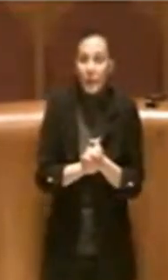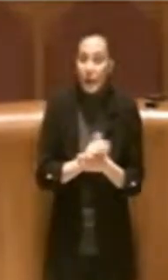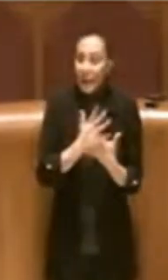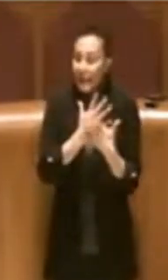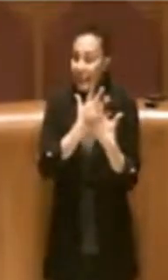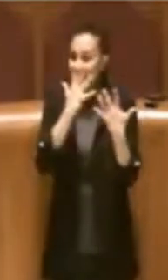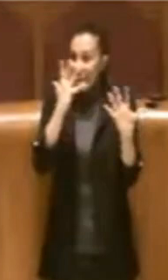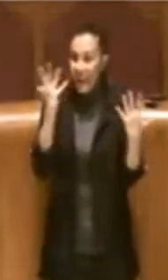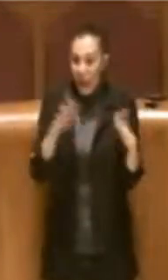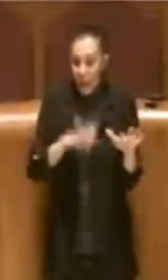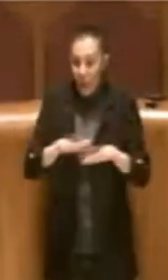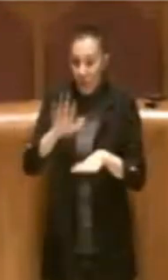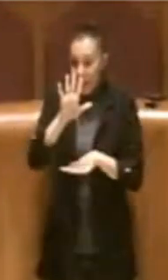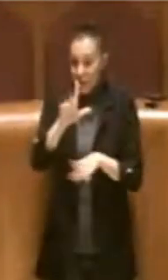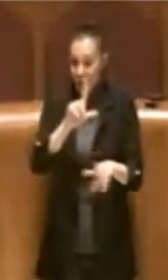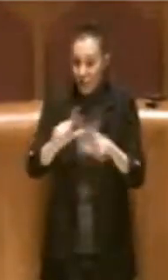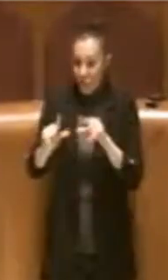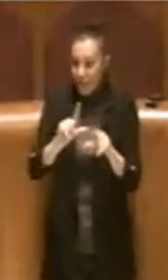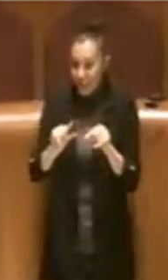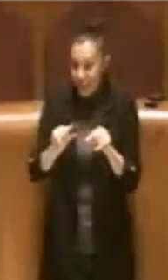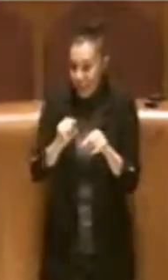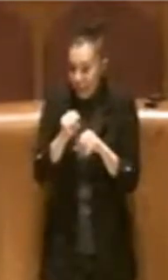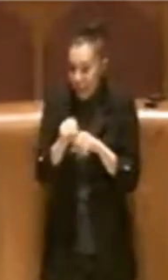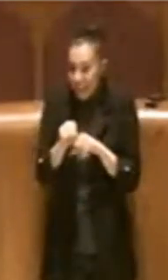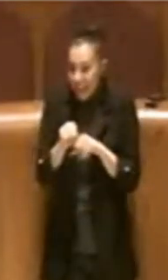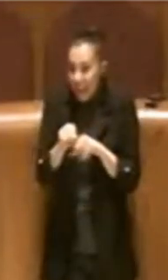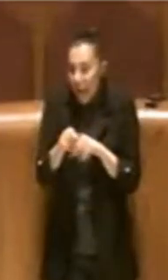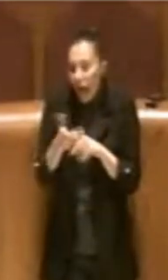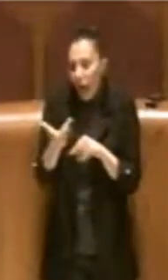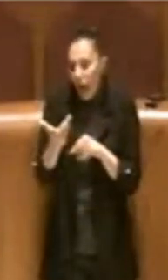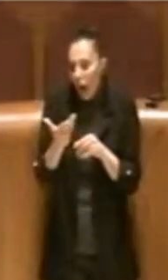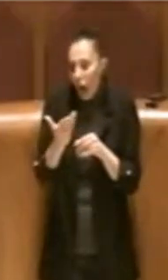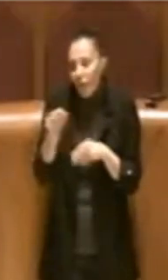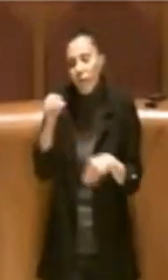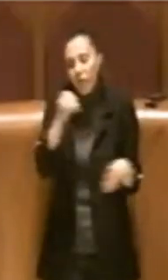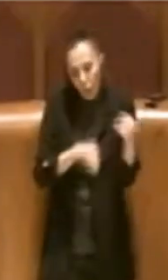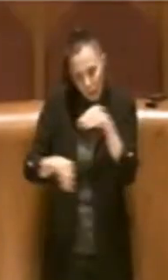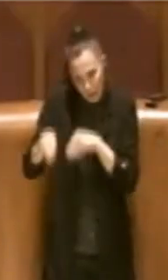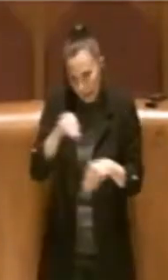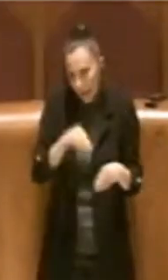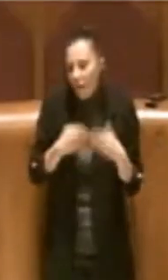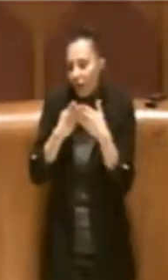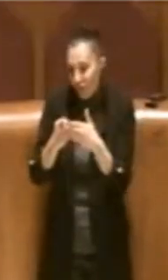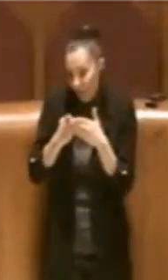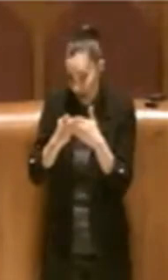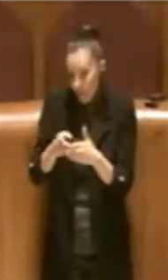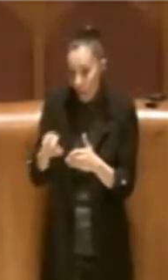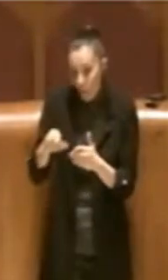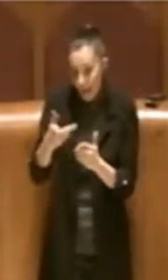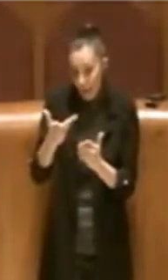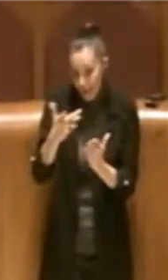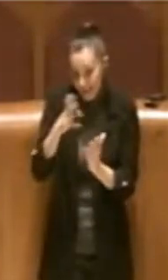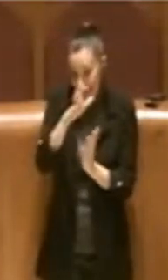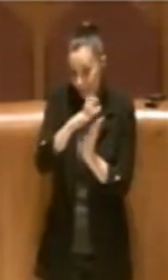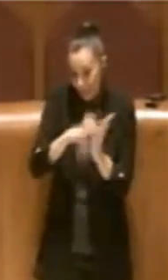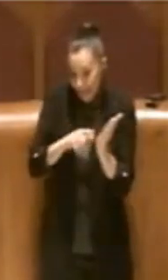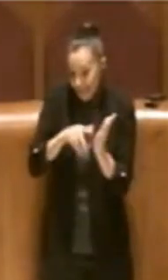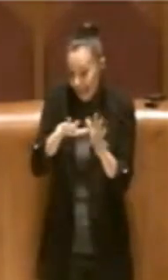Ovviamente il Movimento 5 Stelle non può che votare con favore questa presa d'atto